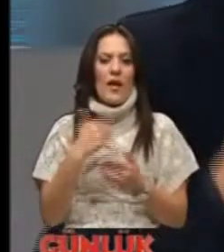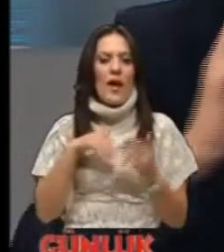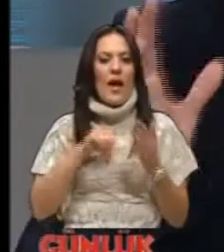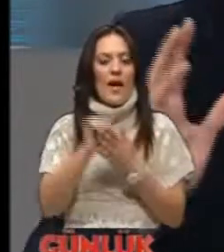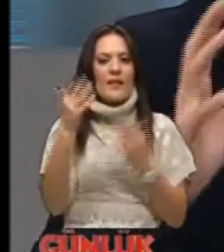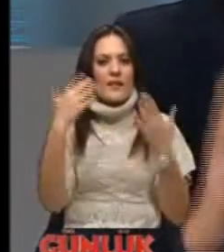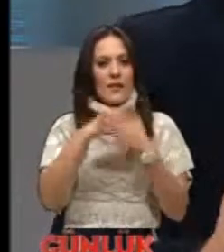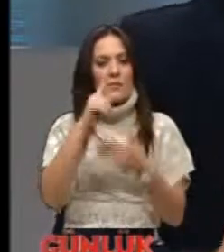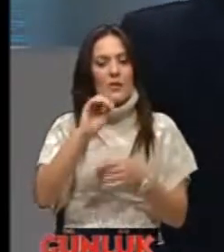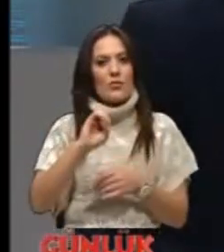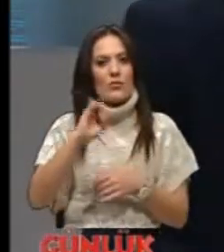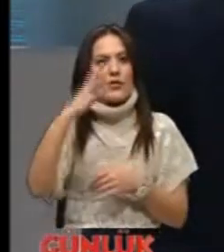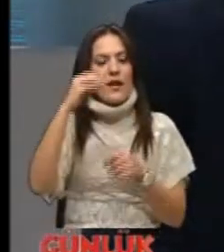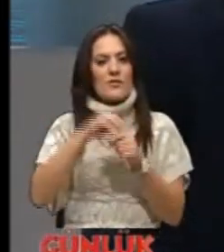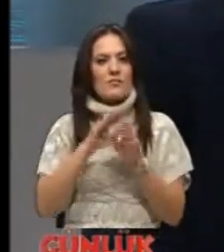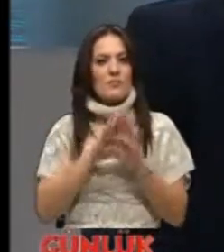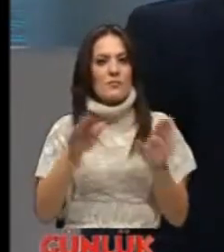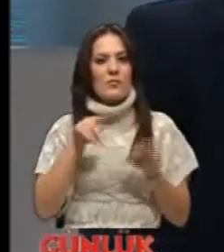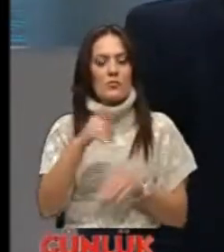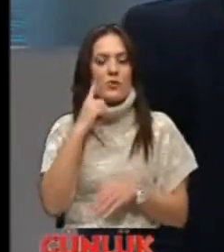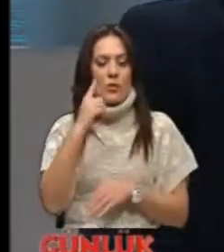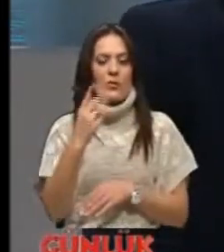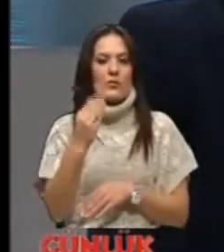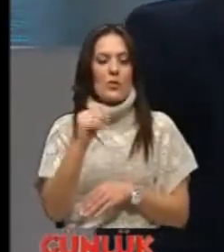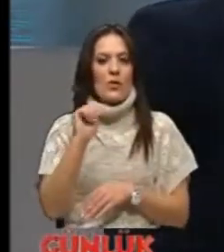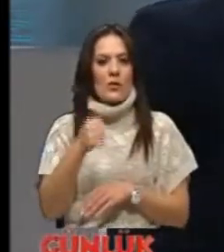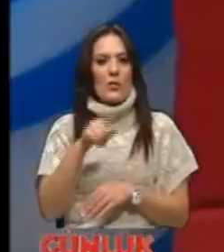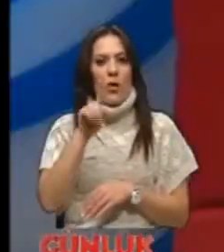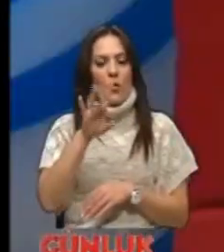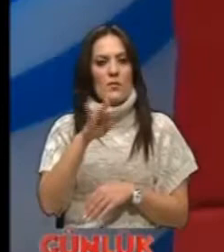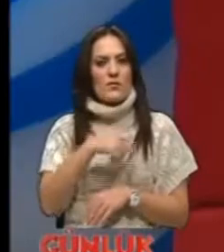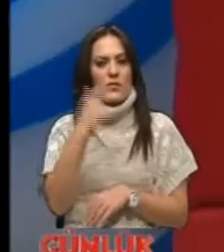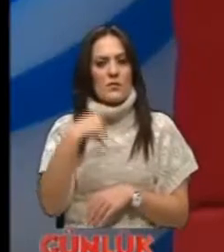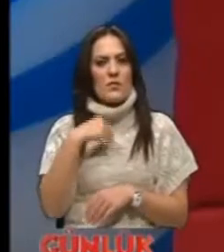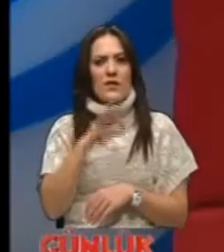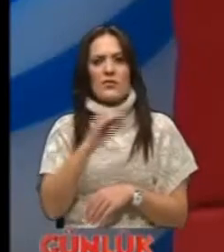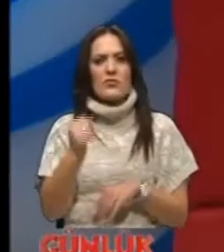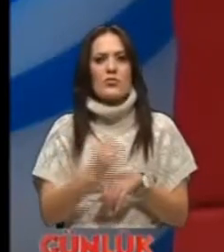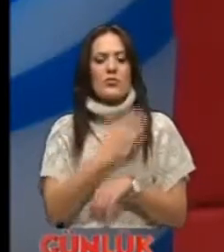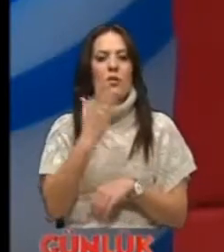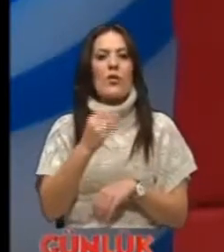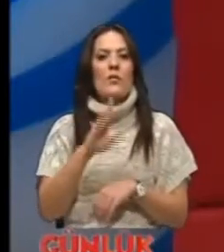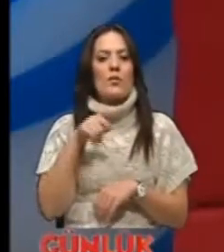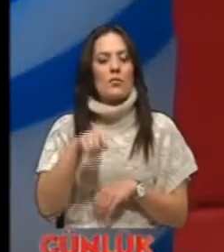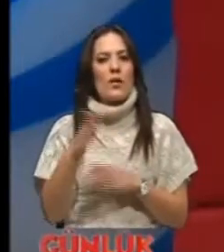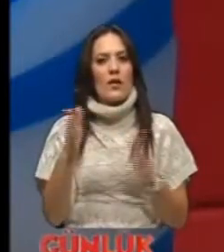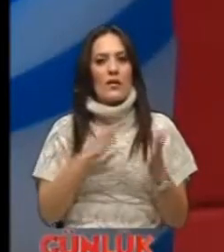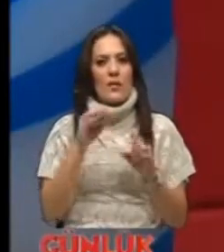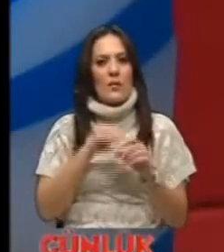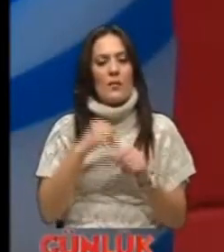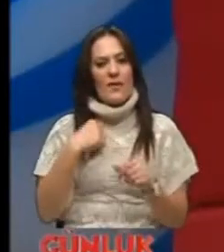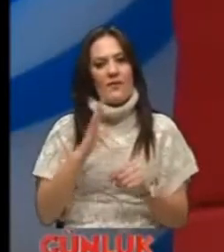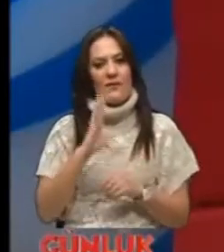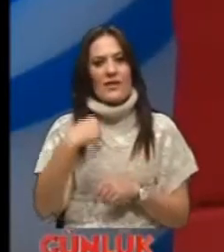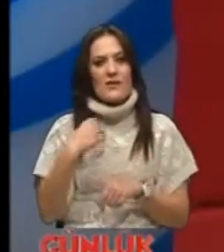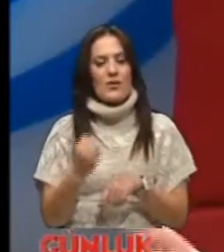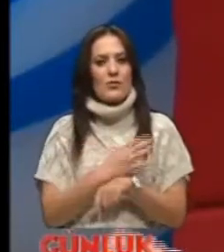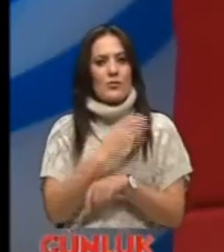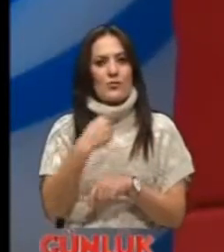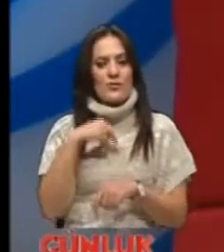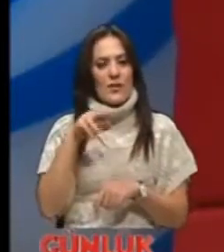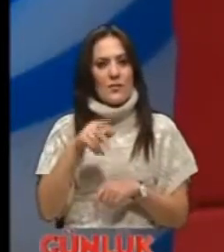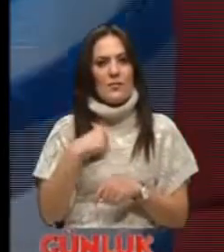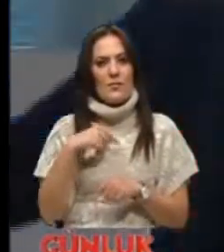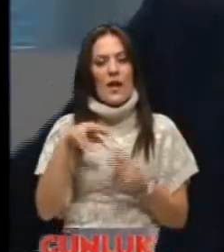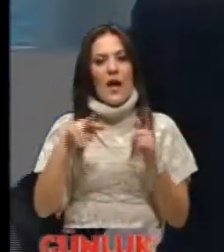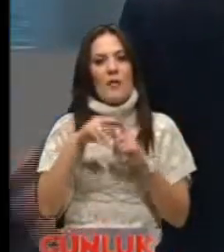Her karanlık bir güneşle dağılıyor. Ay, bunu görmek çok güzel. Önemli. 15 derece gösteriyor. Ben hiç duygusal olamıyorum bu aralar. Ben bir fazla duygusalım. Ne